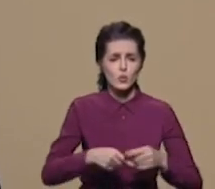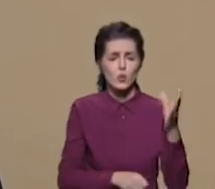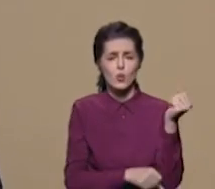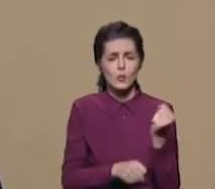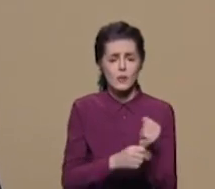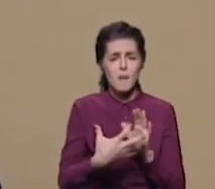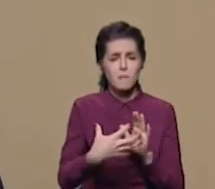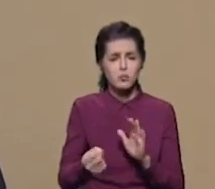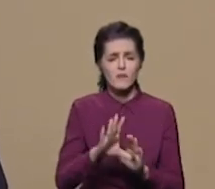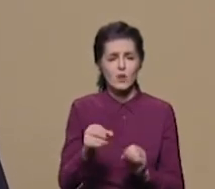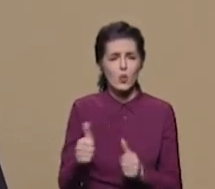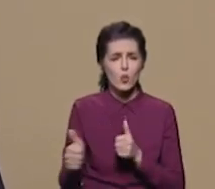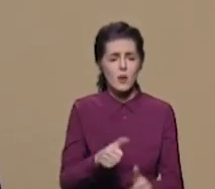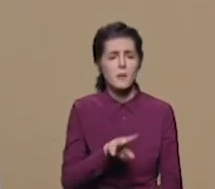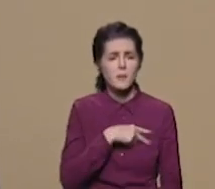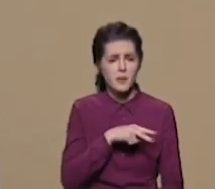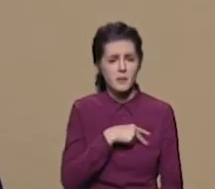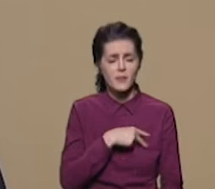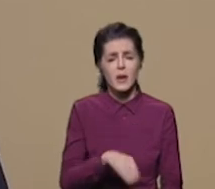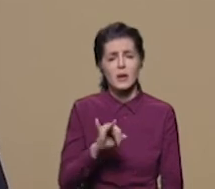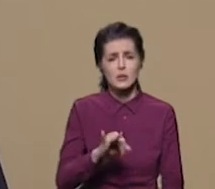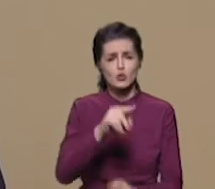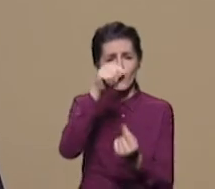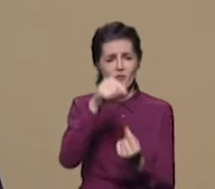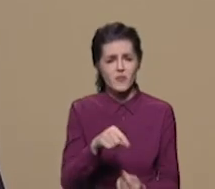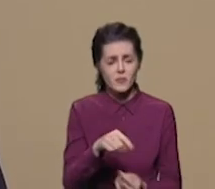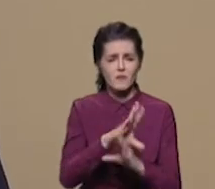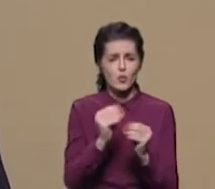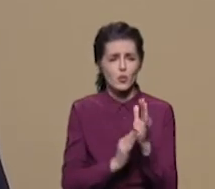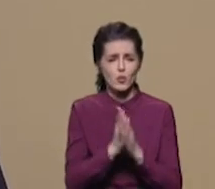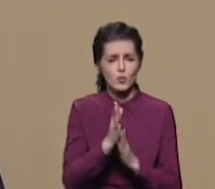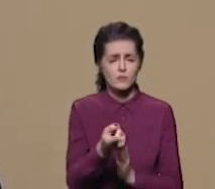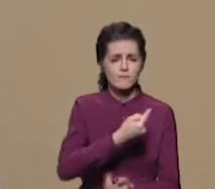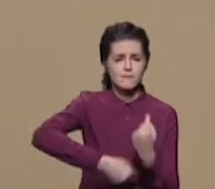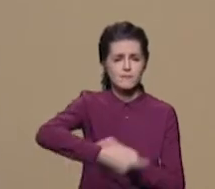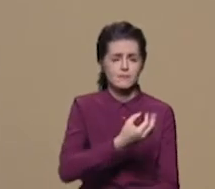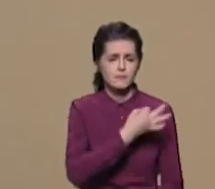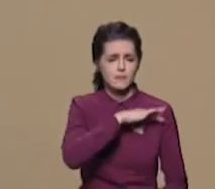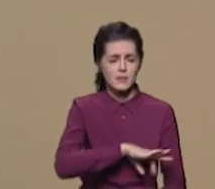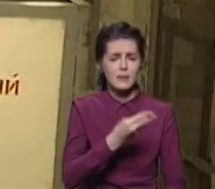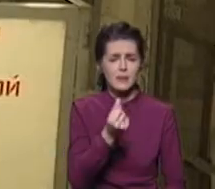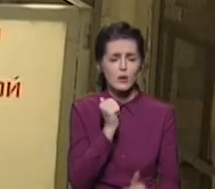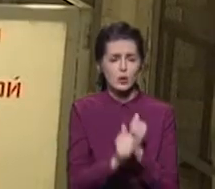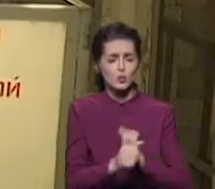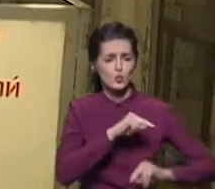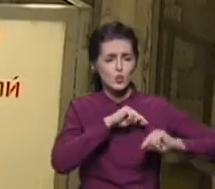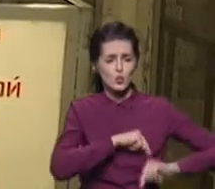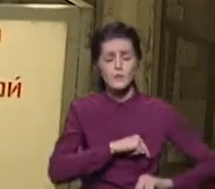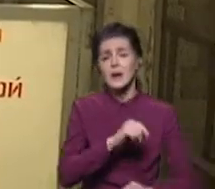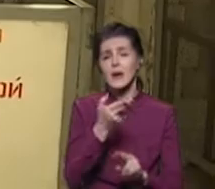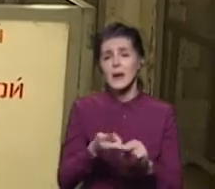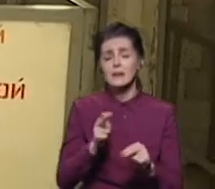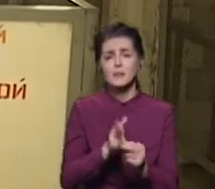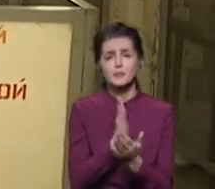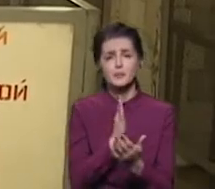получил хорошую премию. И, соответственно, вырос доход у каждого трудящегося. От стабильной